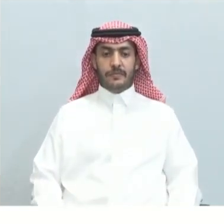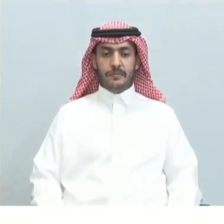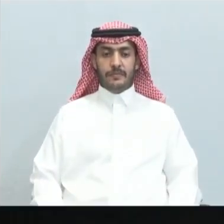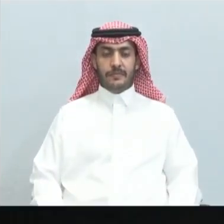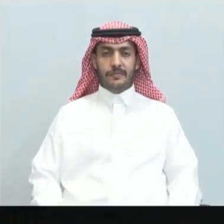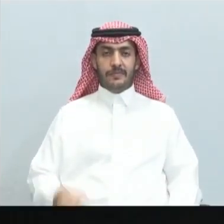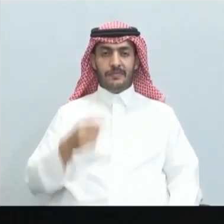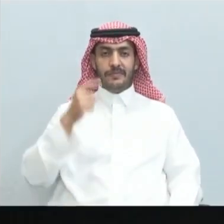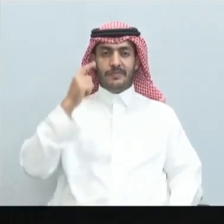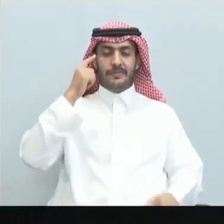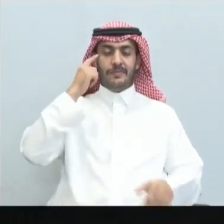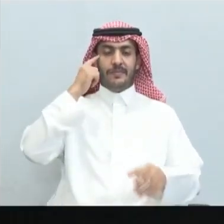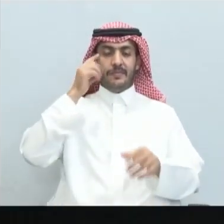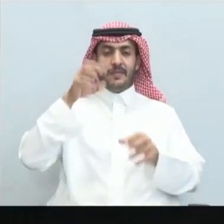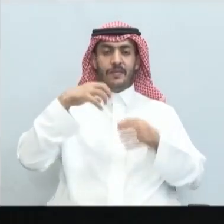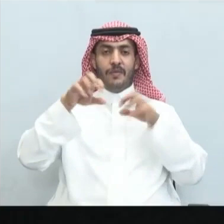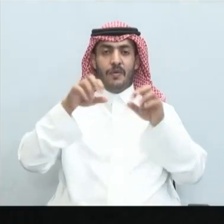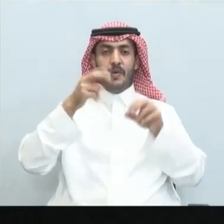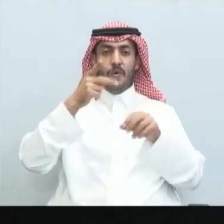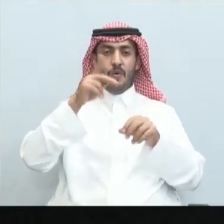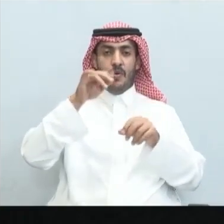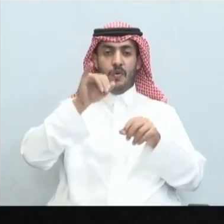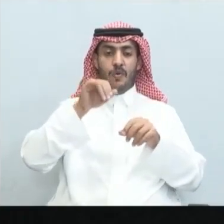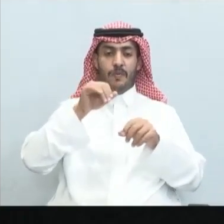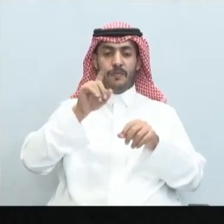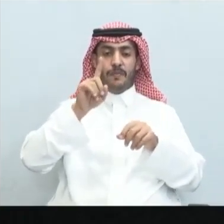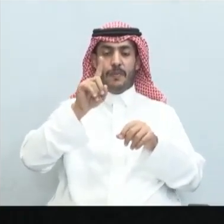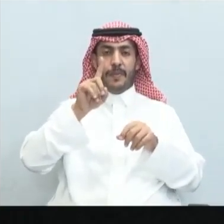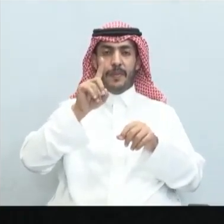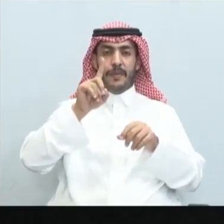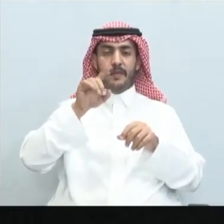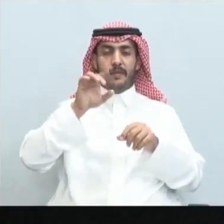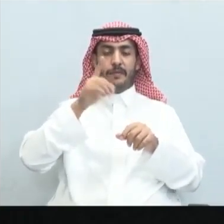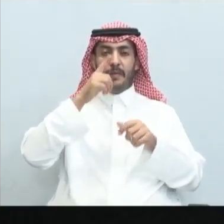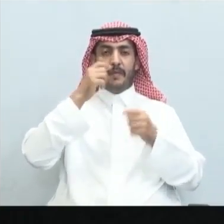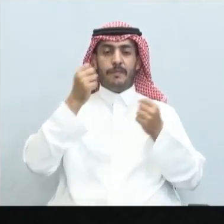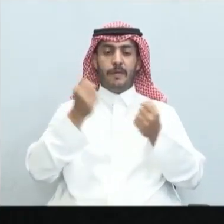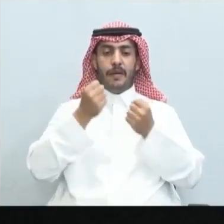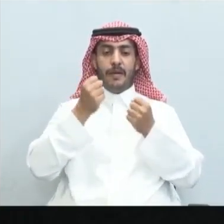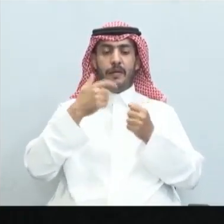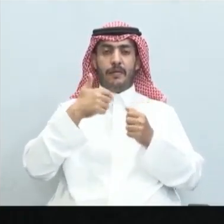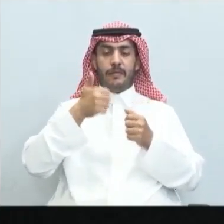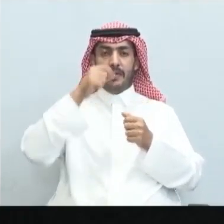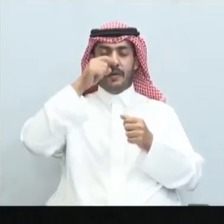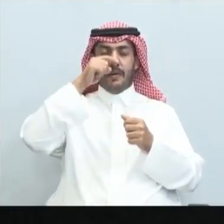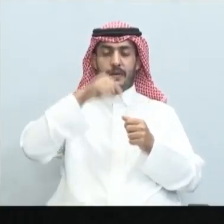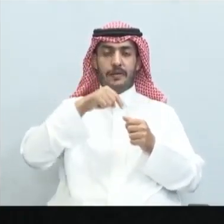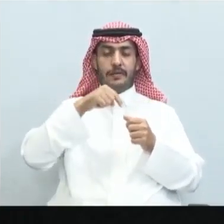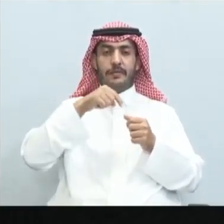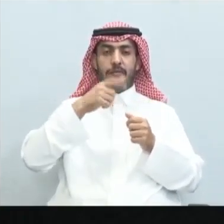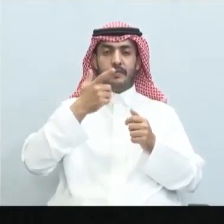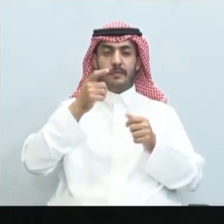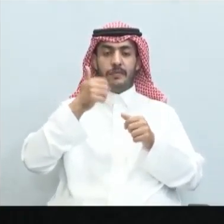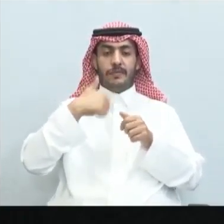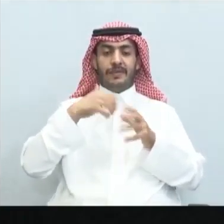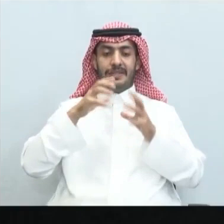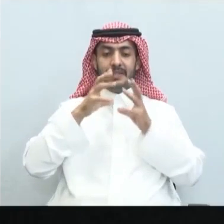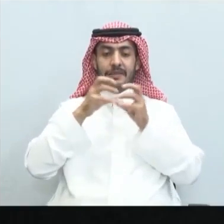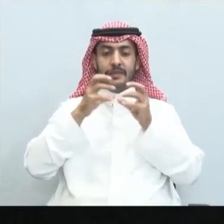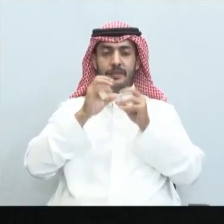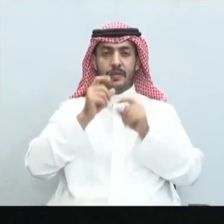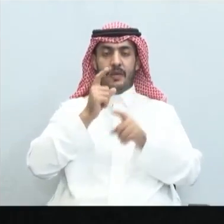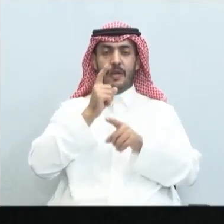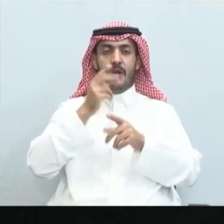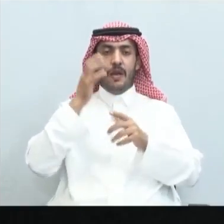تطرقنا الى فروع العلوم لكن ما هي المهارات التي يجب ان يتصف بها